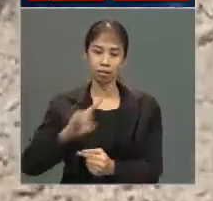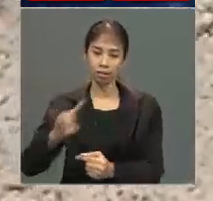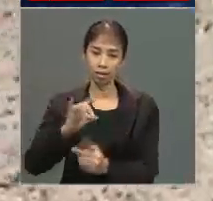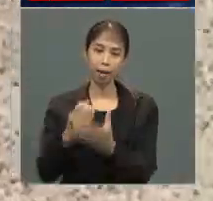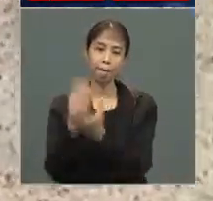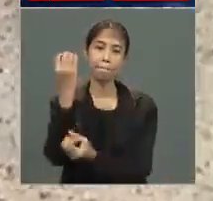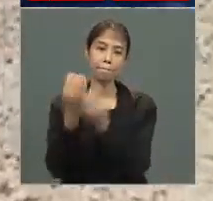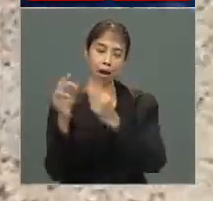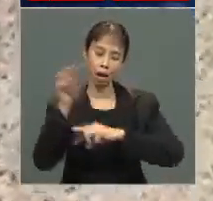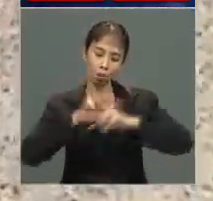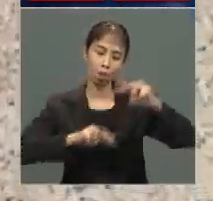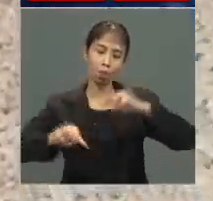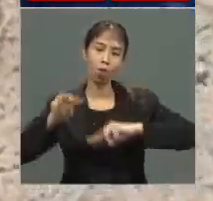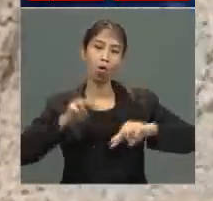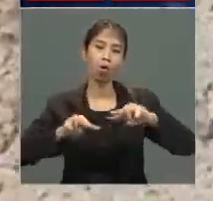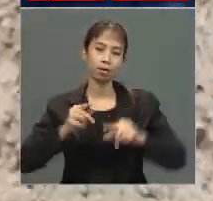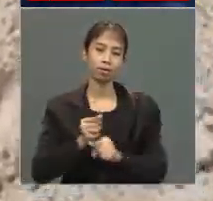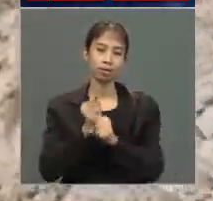1ตามพระราชบัญญัติ